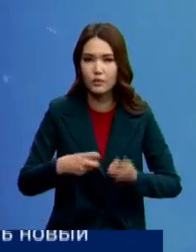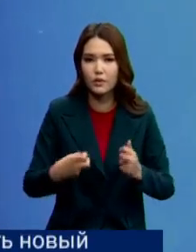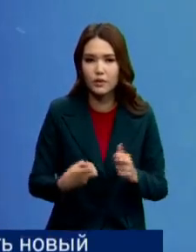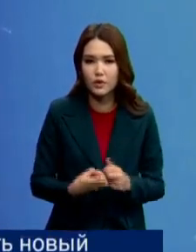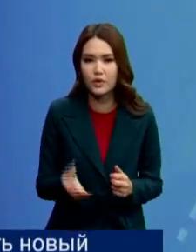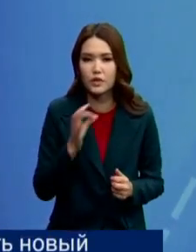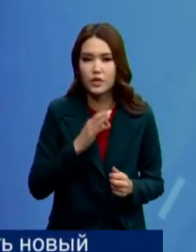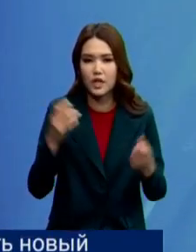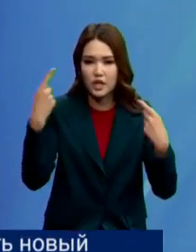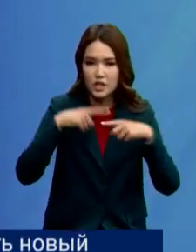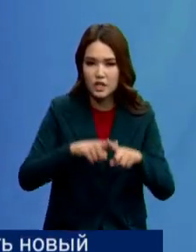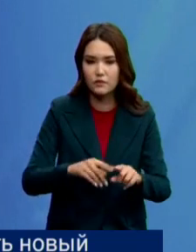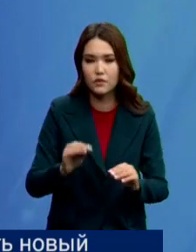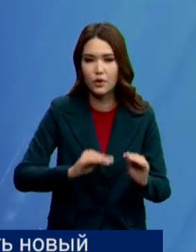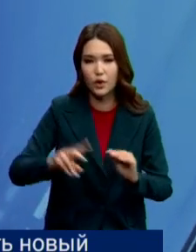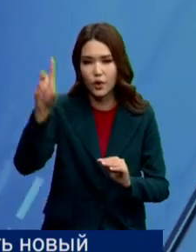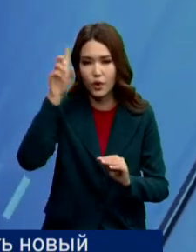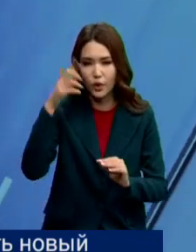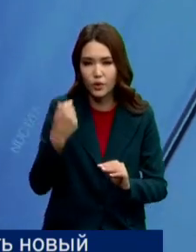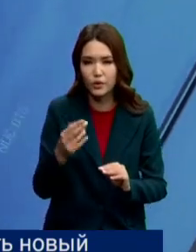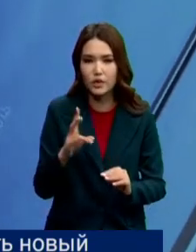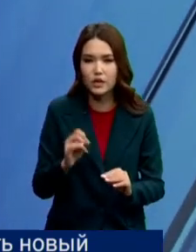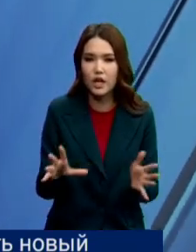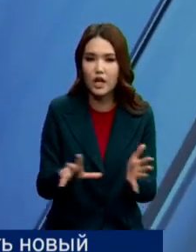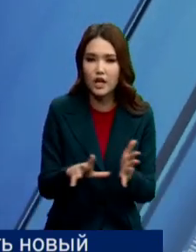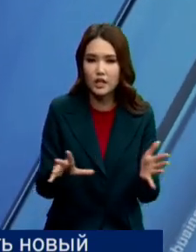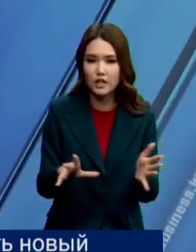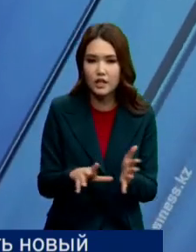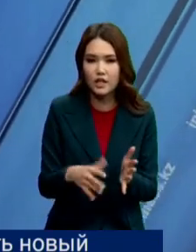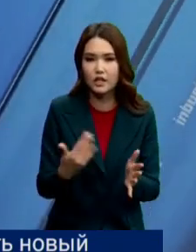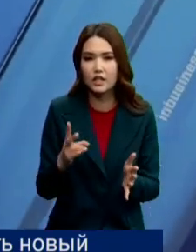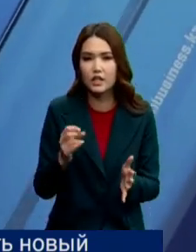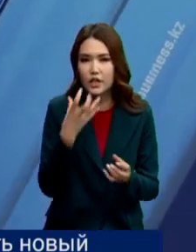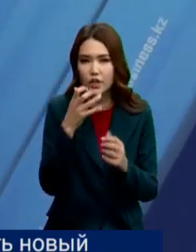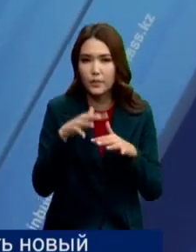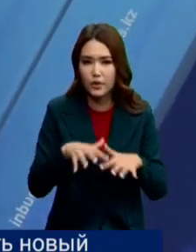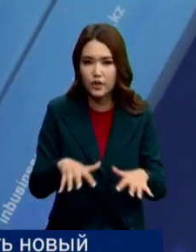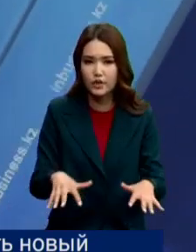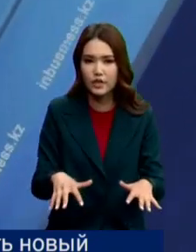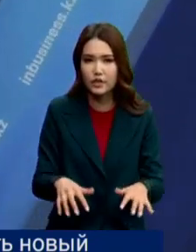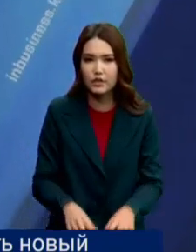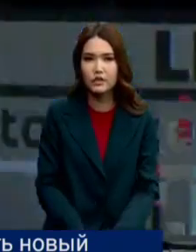проблемы инфраструктуры государств, на энергосети, на теплосети –